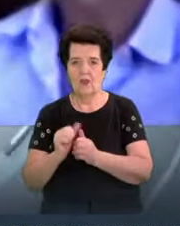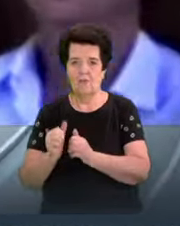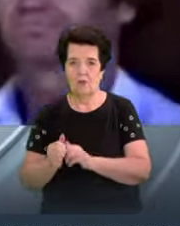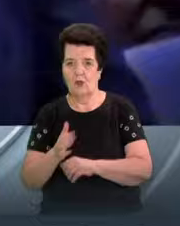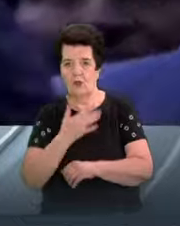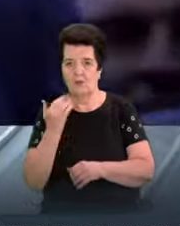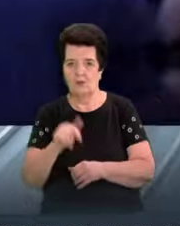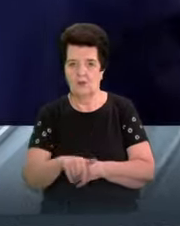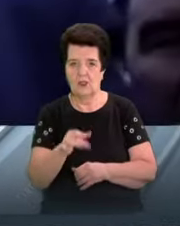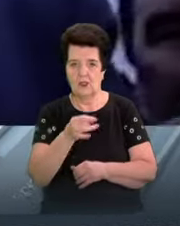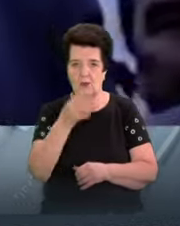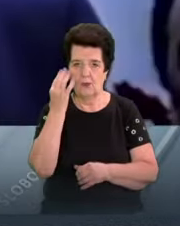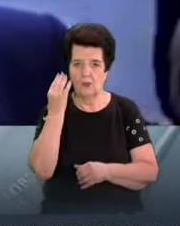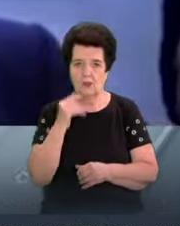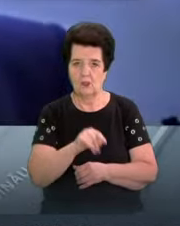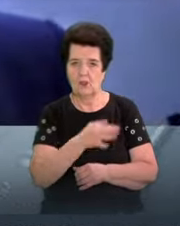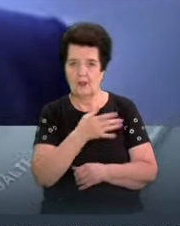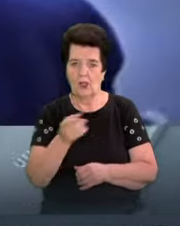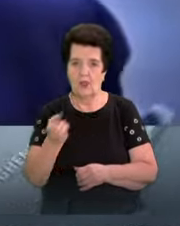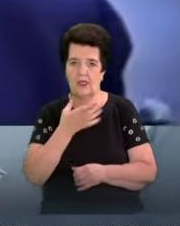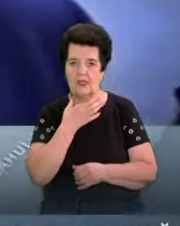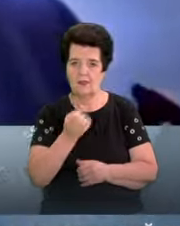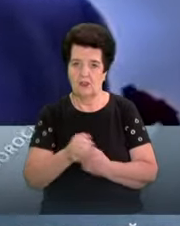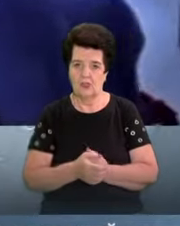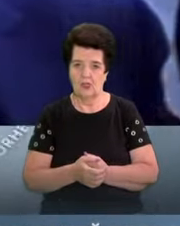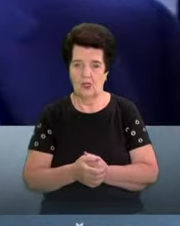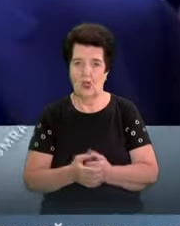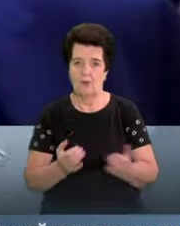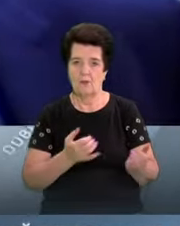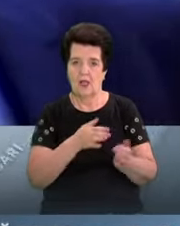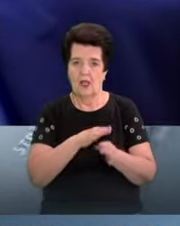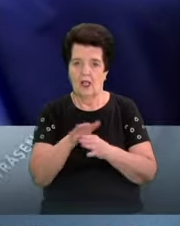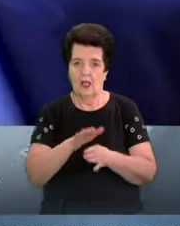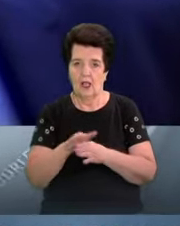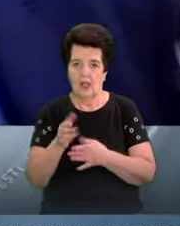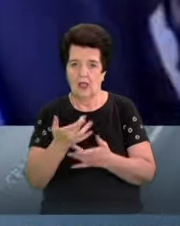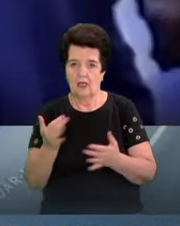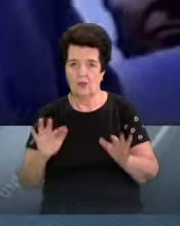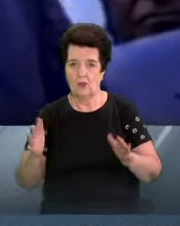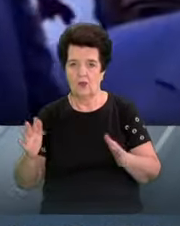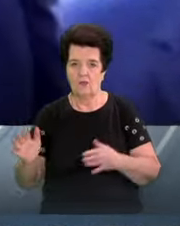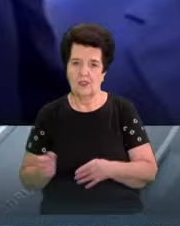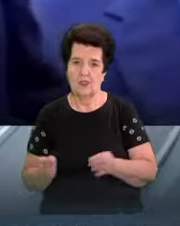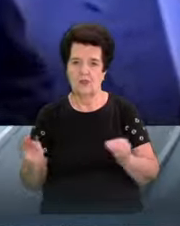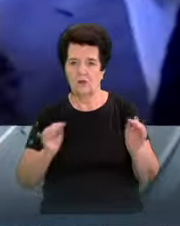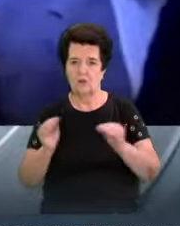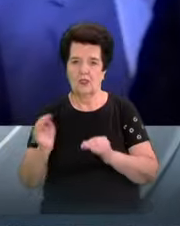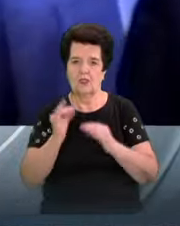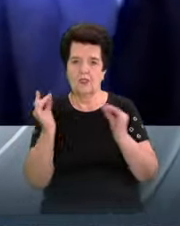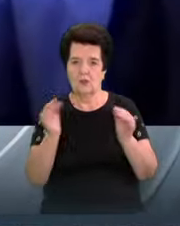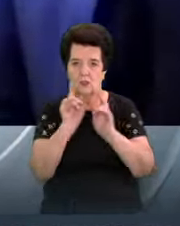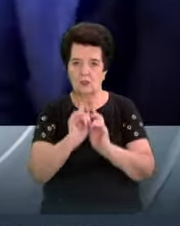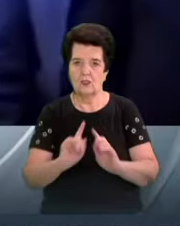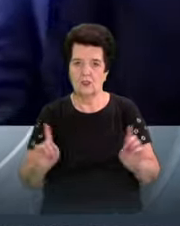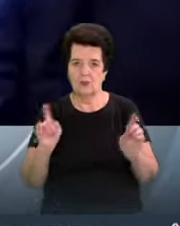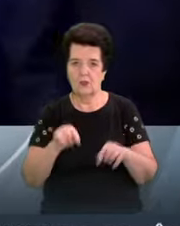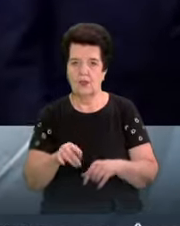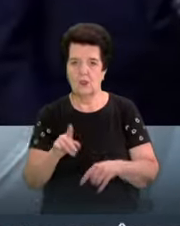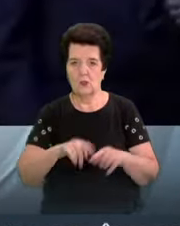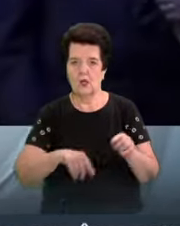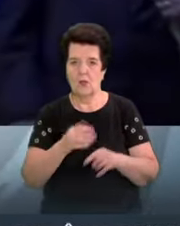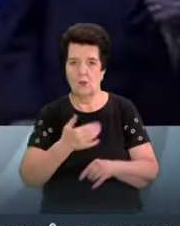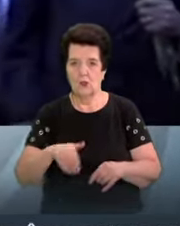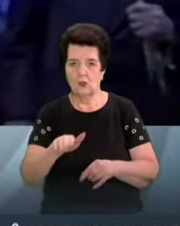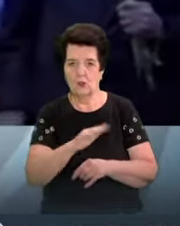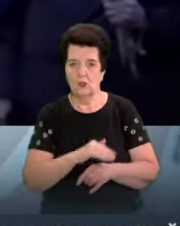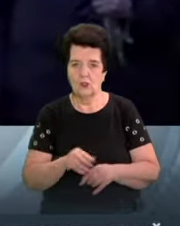anvergură pentru Republica Moldova într-o perioadă dificilă, marcată de evenimente cu o încărcătură istorică deosebită pentru neamul nostru, cum